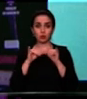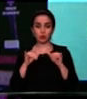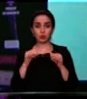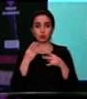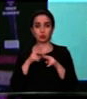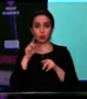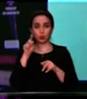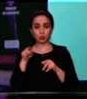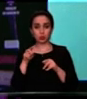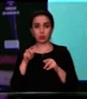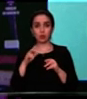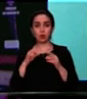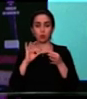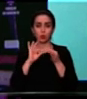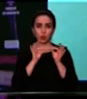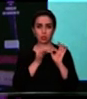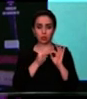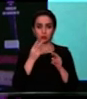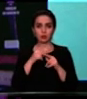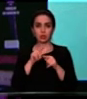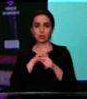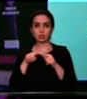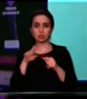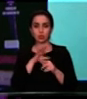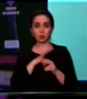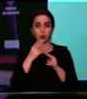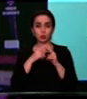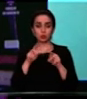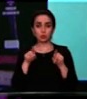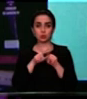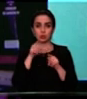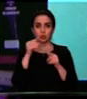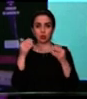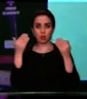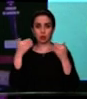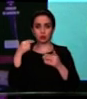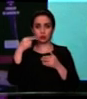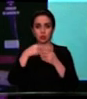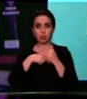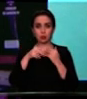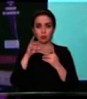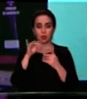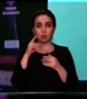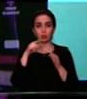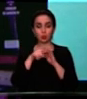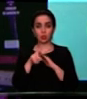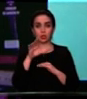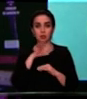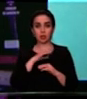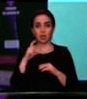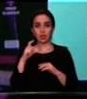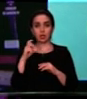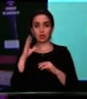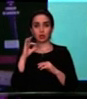va uning murakkablashuvi tezlashdi. Dastlabki organizmlar prokaryotlar bo'lgan, ulardan esa